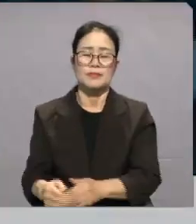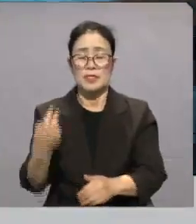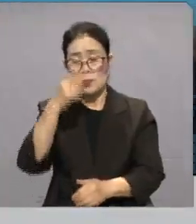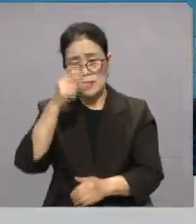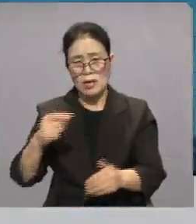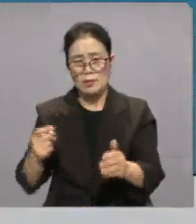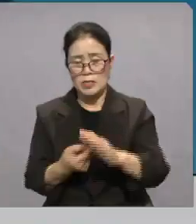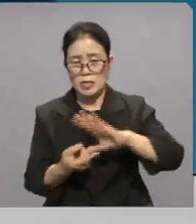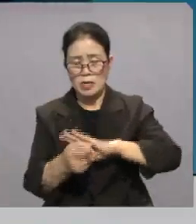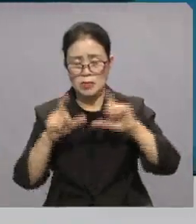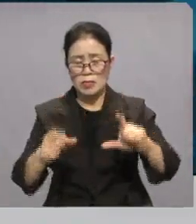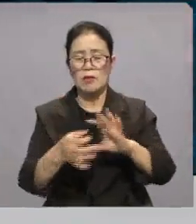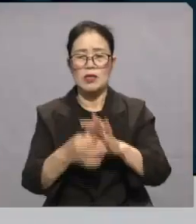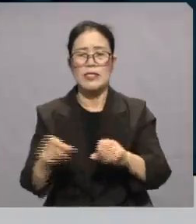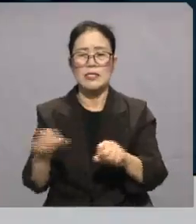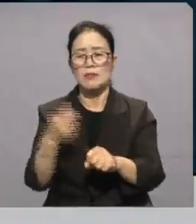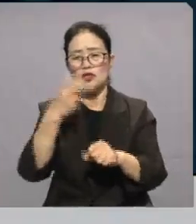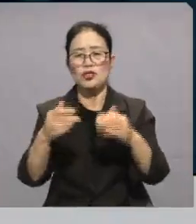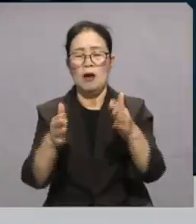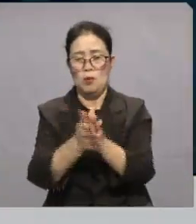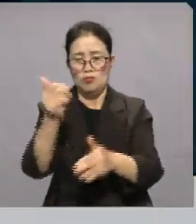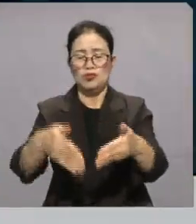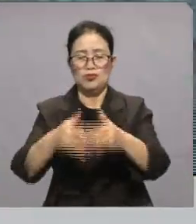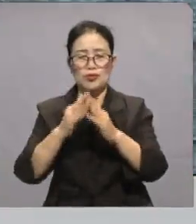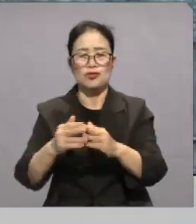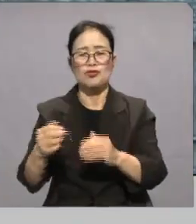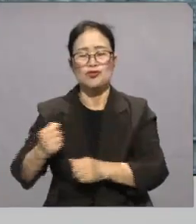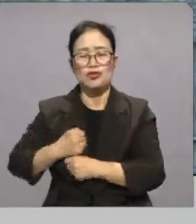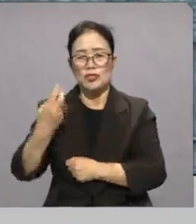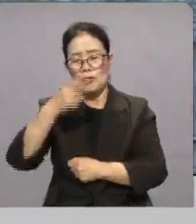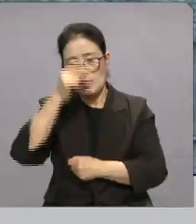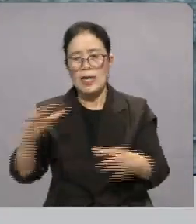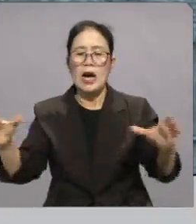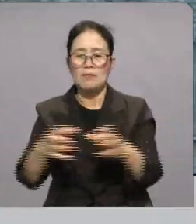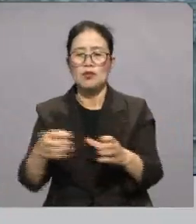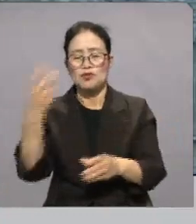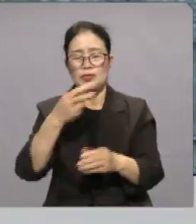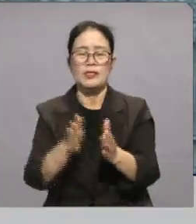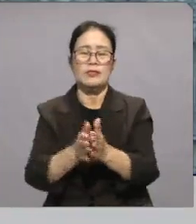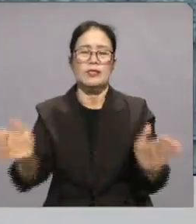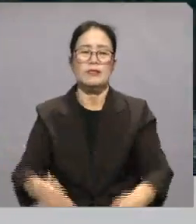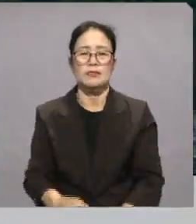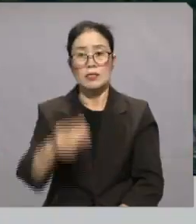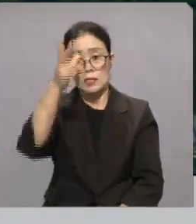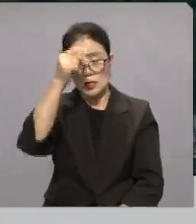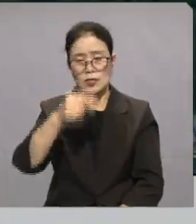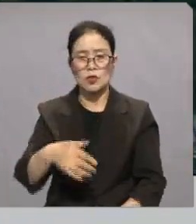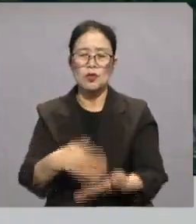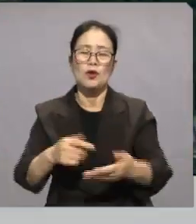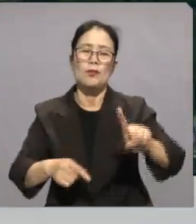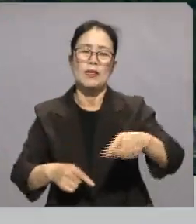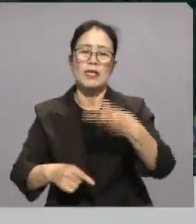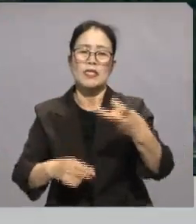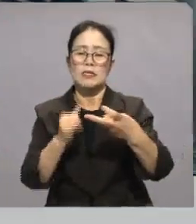검찰은 비상계엄 사태와 관련해 특별수사본부를 꾸리고 군 검찰과 합동수사를 시작했습니다. 경찰도 120명